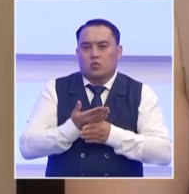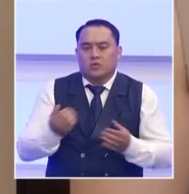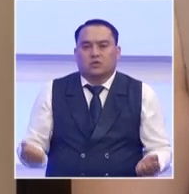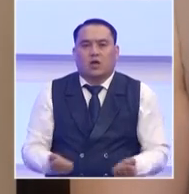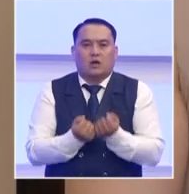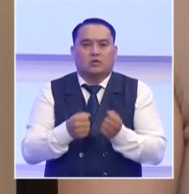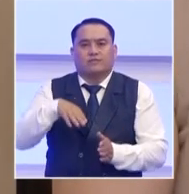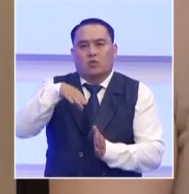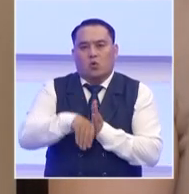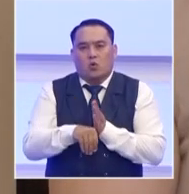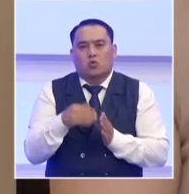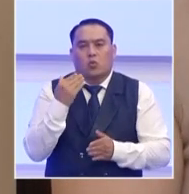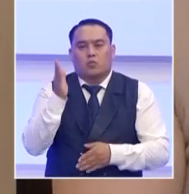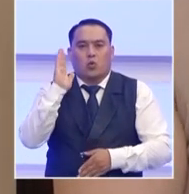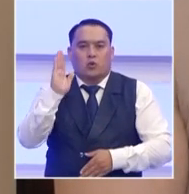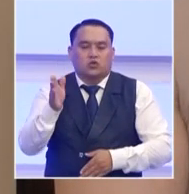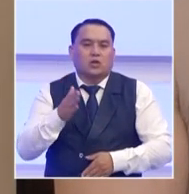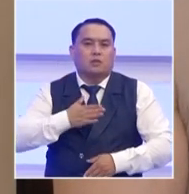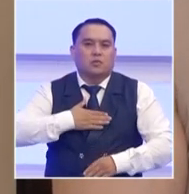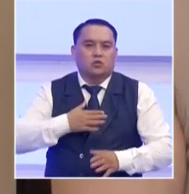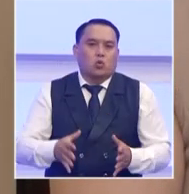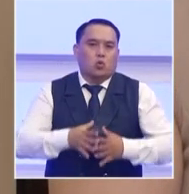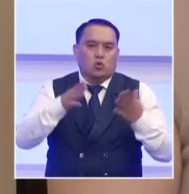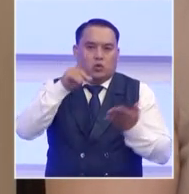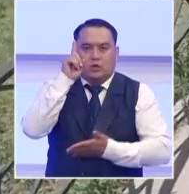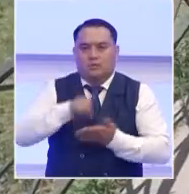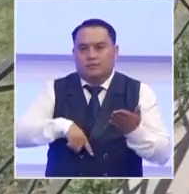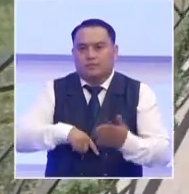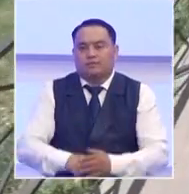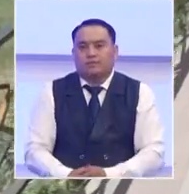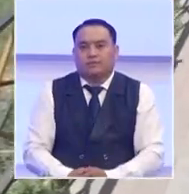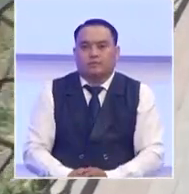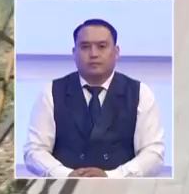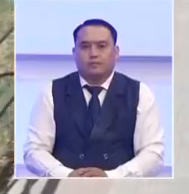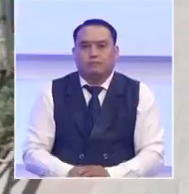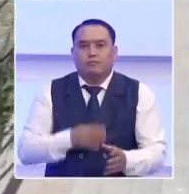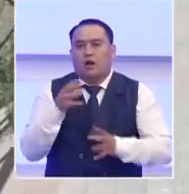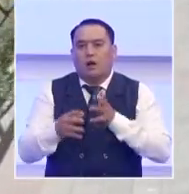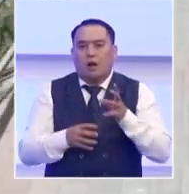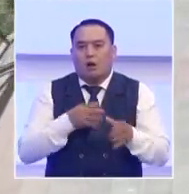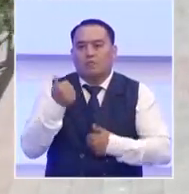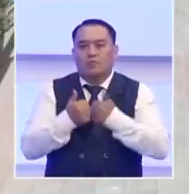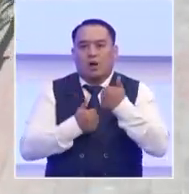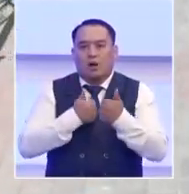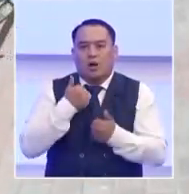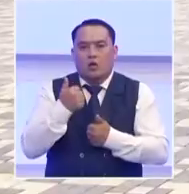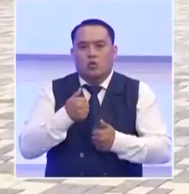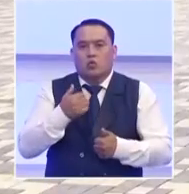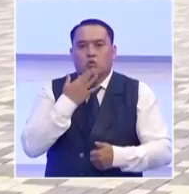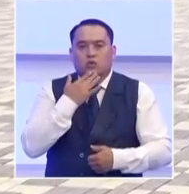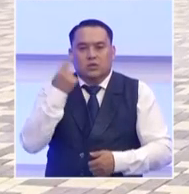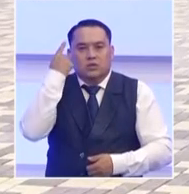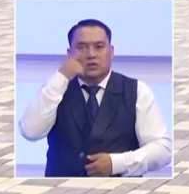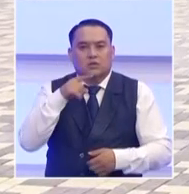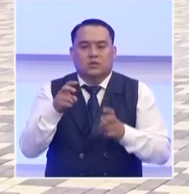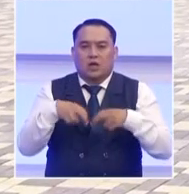атсалысады. Исалиев Уәлиханның болашағынан зор үміт күтеміз. Аталған халықаралық байқауды Білім өркениеті ұлттық инновациялық